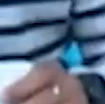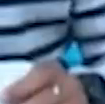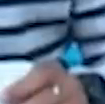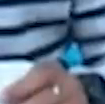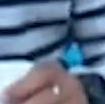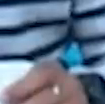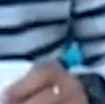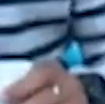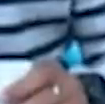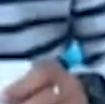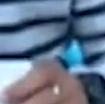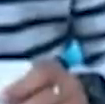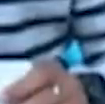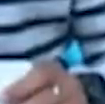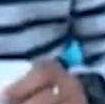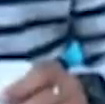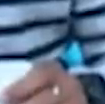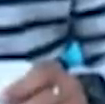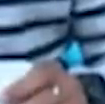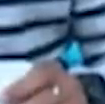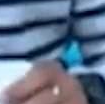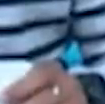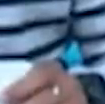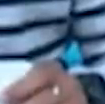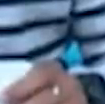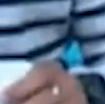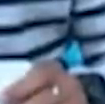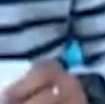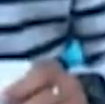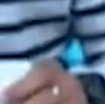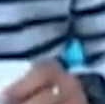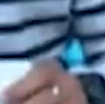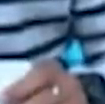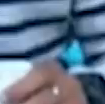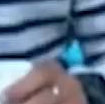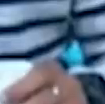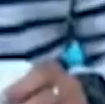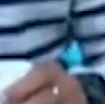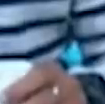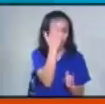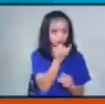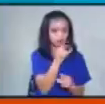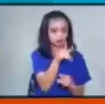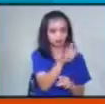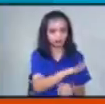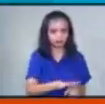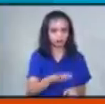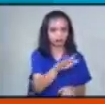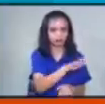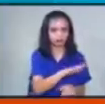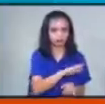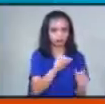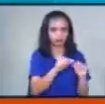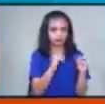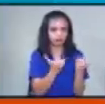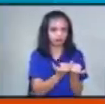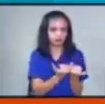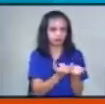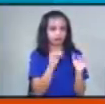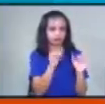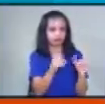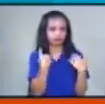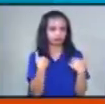Kasi okay, sila po ang dahilan. Sasabihin ko ulit, one more time, kung bakit kayong lahat dyan sa agency ay